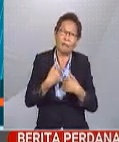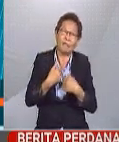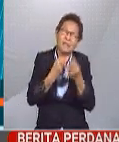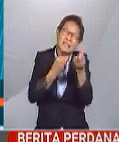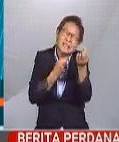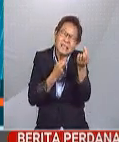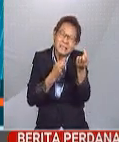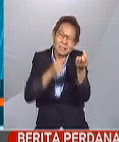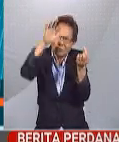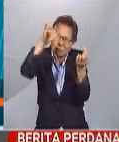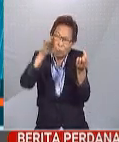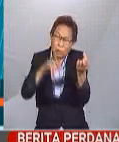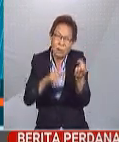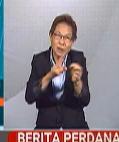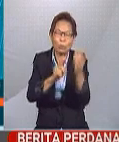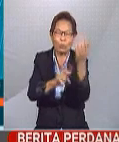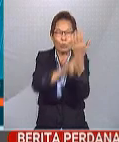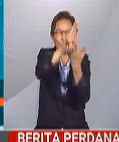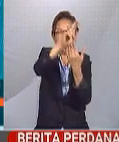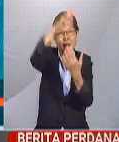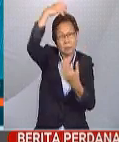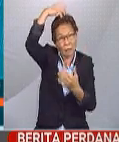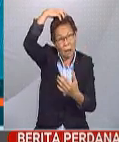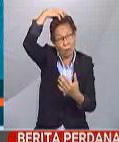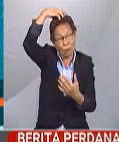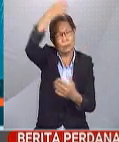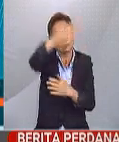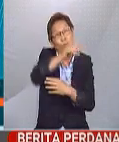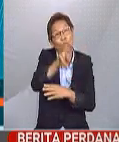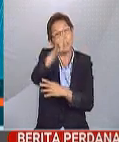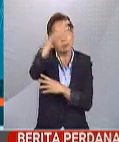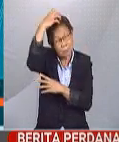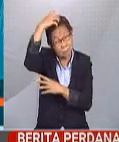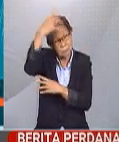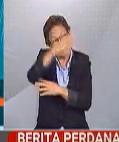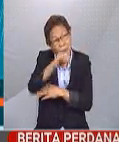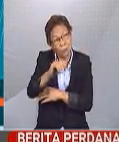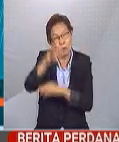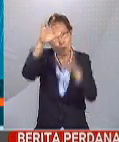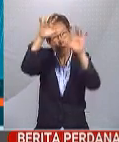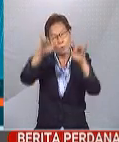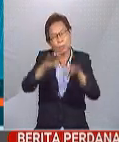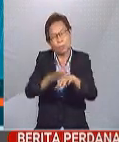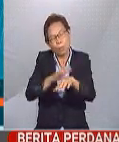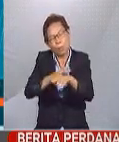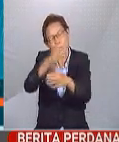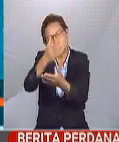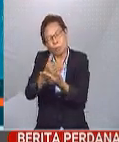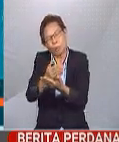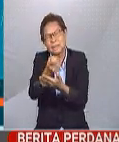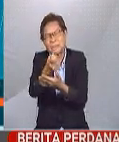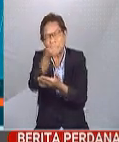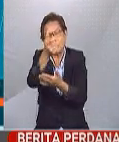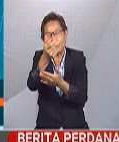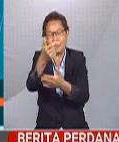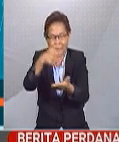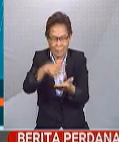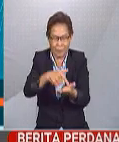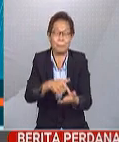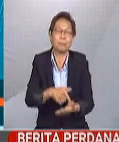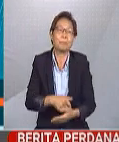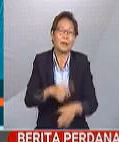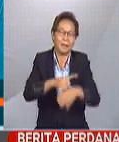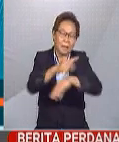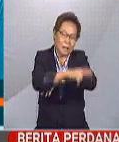terdapat sikit hujan di bahagian utara Selangor dan keadaan hujan ini kita jangkakan akan beransur reda tidak lama lagi.